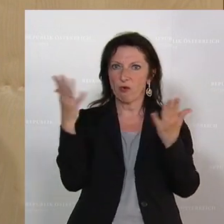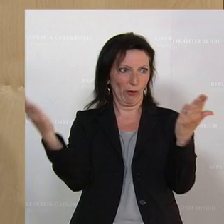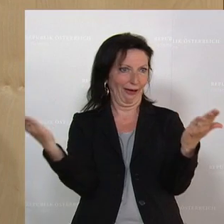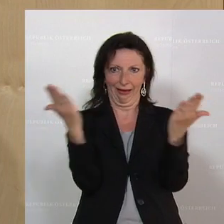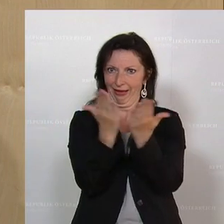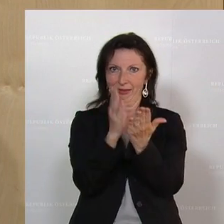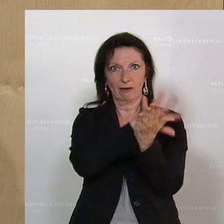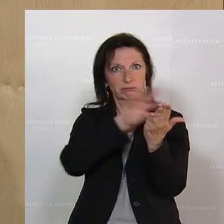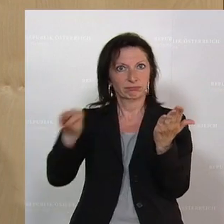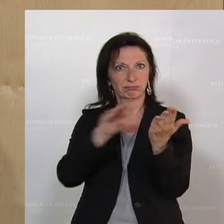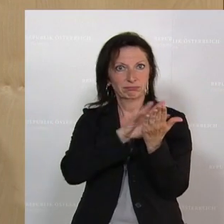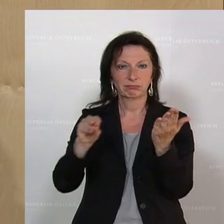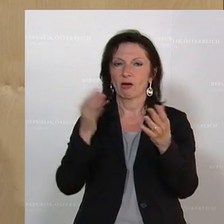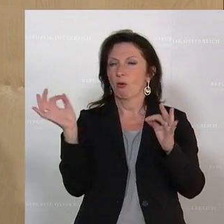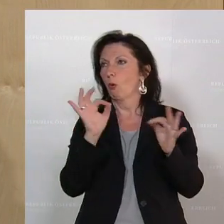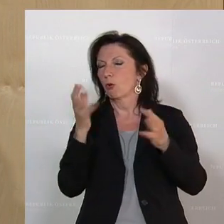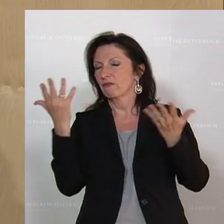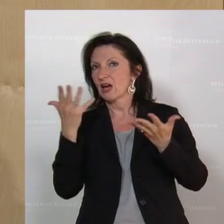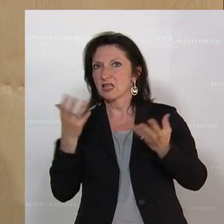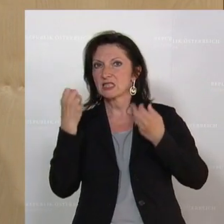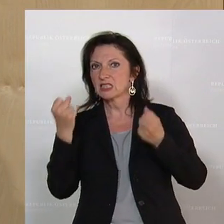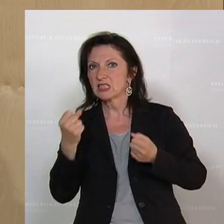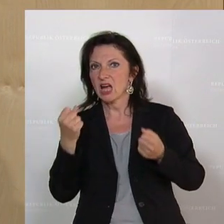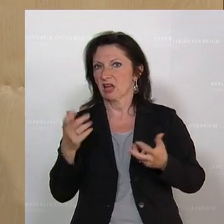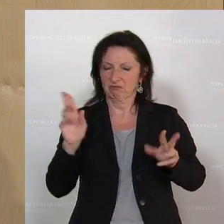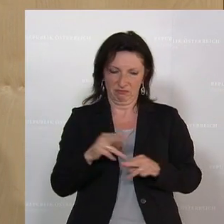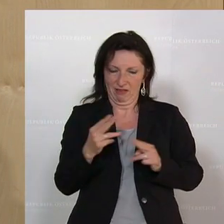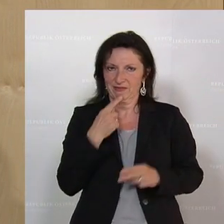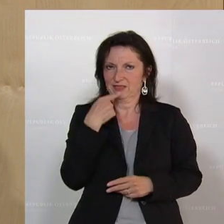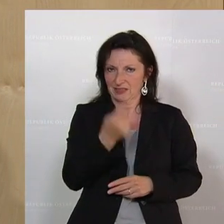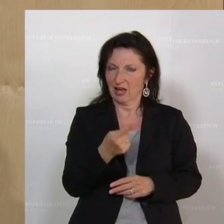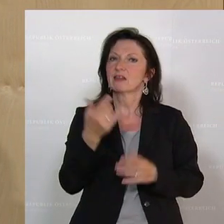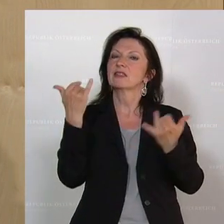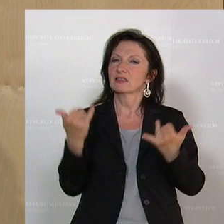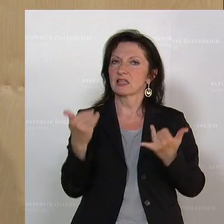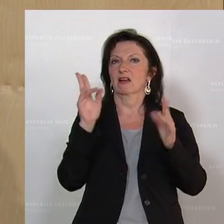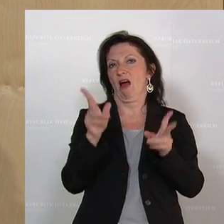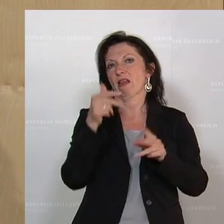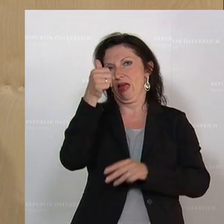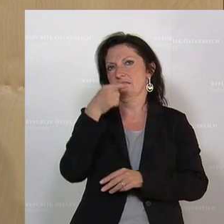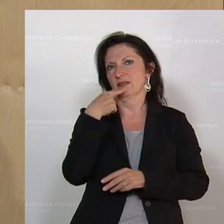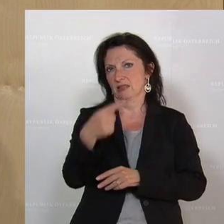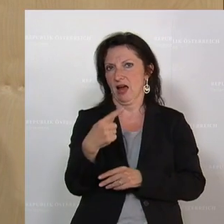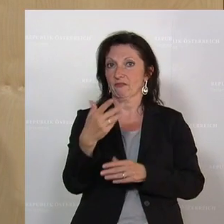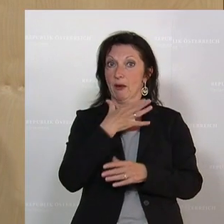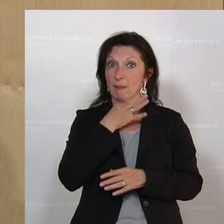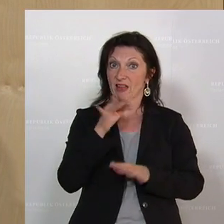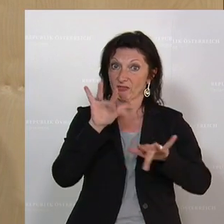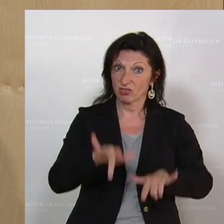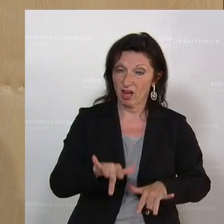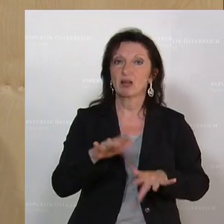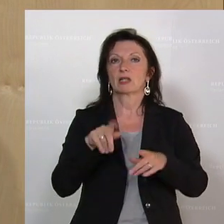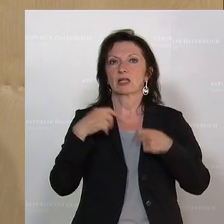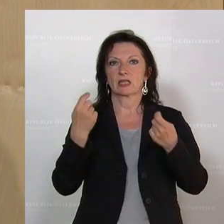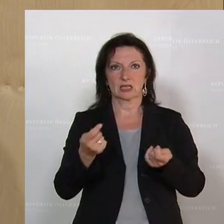Maßnahmen zur Absicherung der Geräte in öffentlicher Sitzung gemacht werden können. Festgehalten werden kann, dass im Bedarfsfall technische